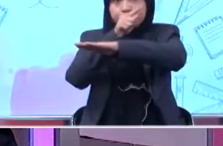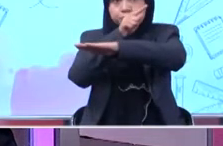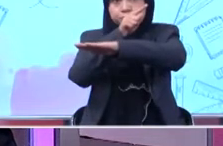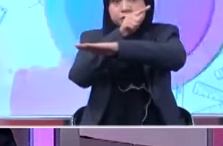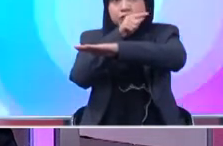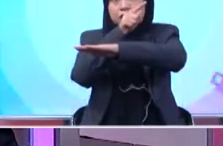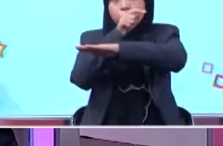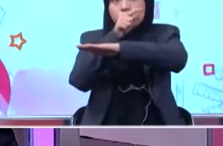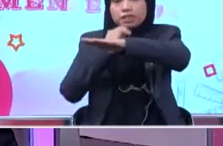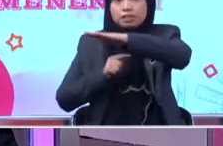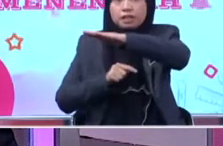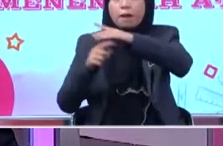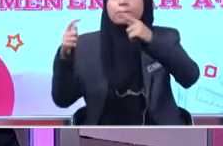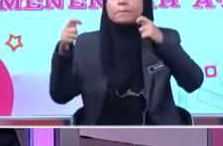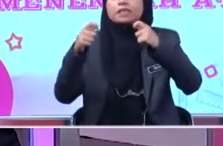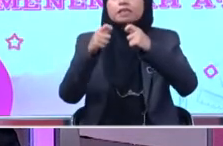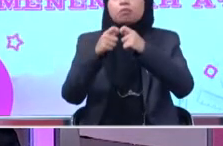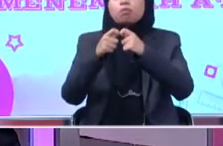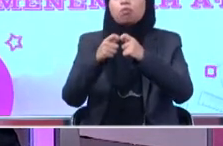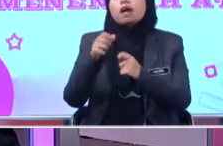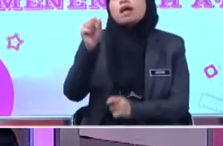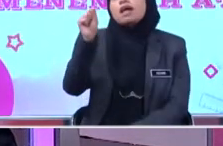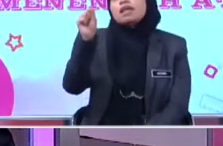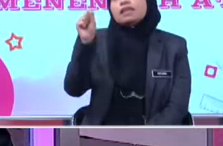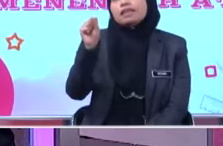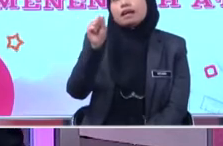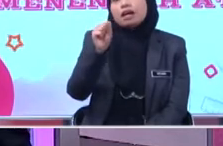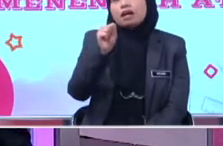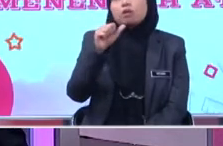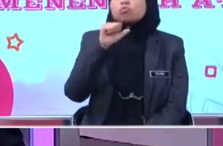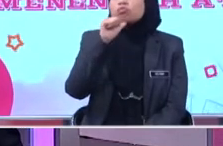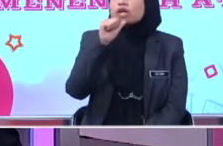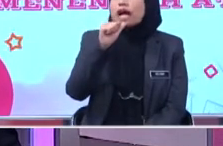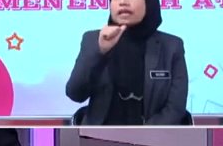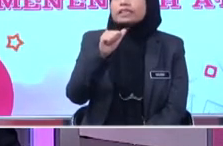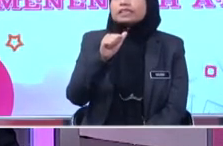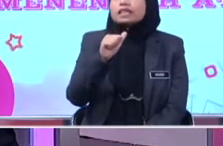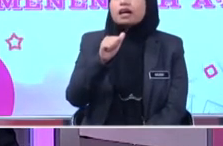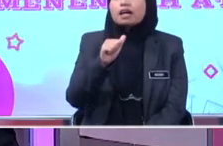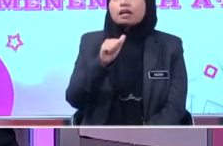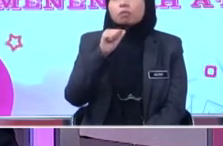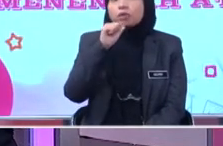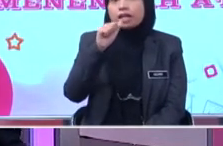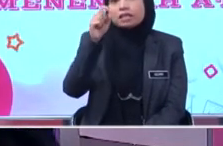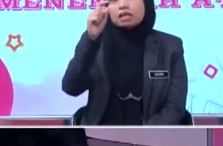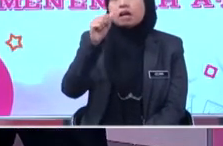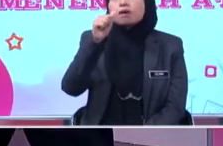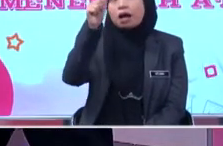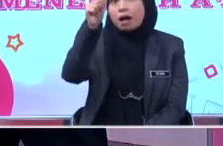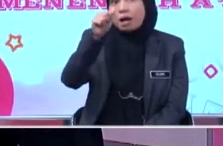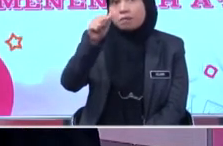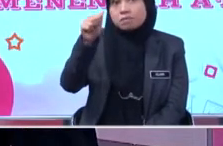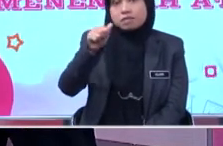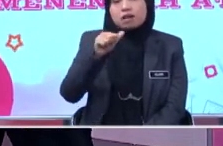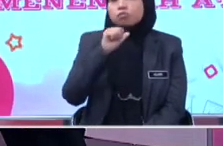bertemu dengan sang Oke bukannya Hamzah ya ya atau tanwin bertemu dengan huruf ta